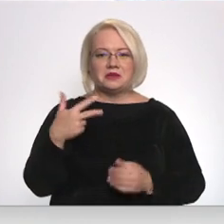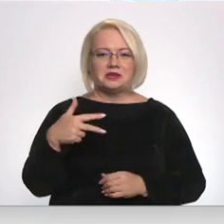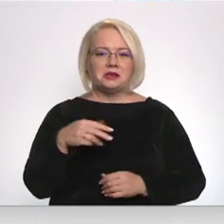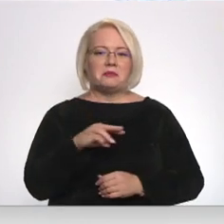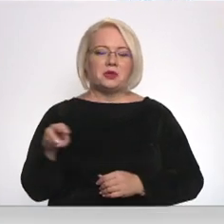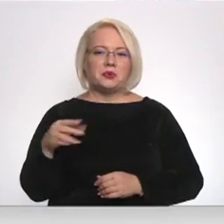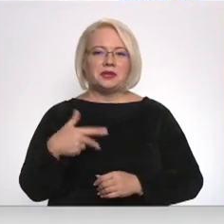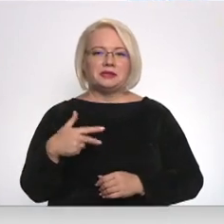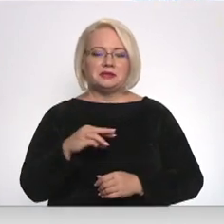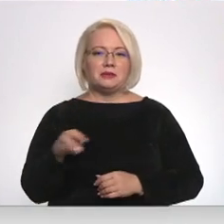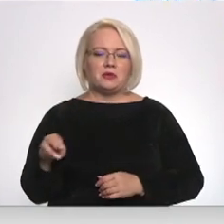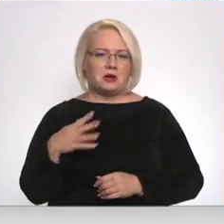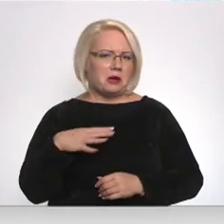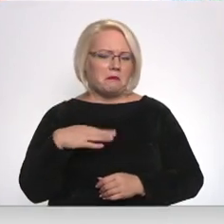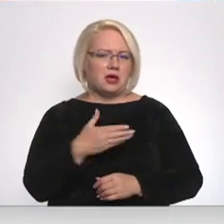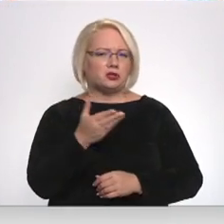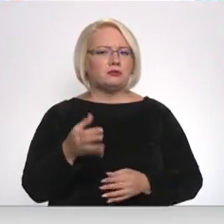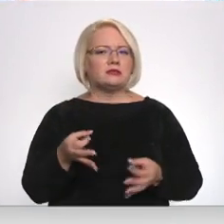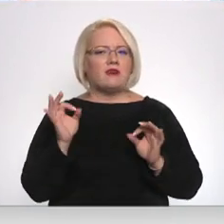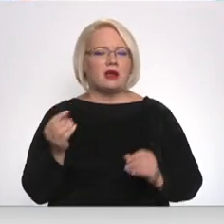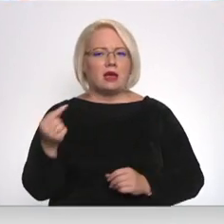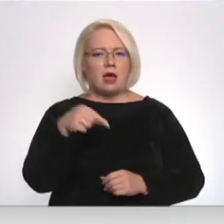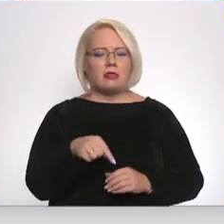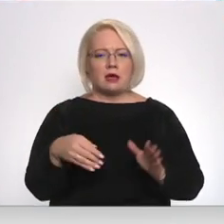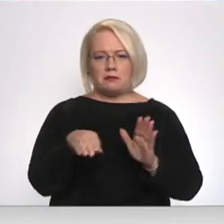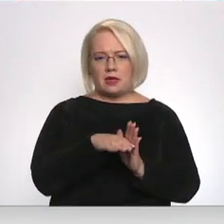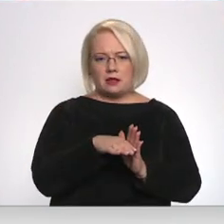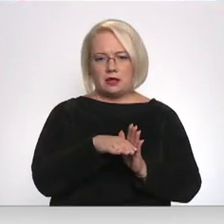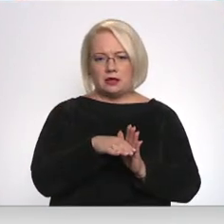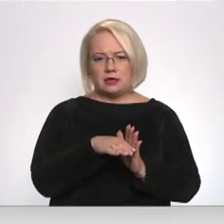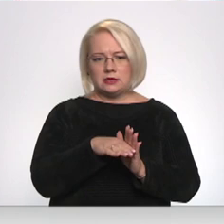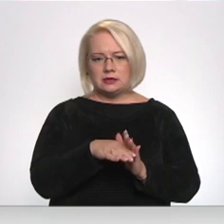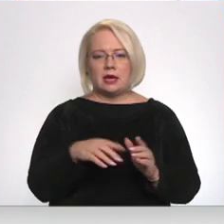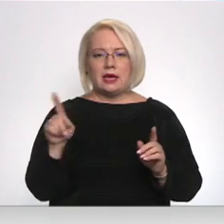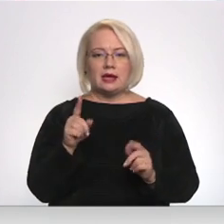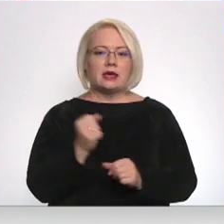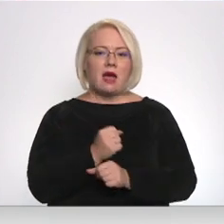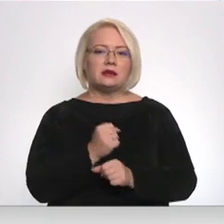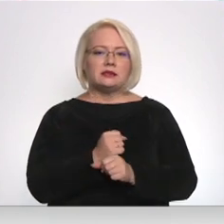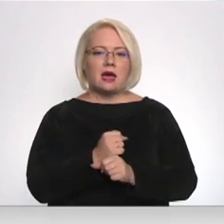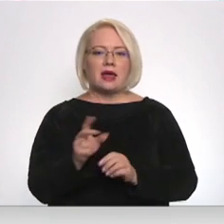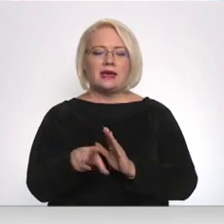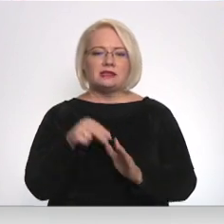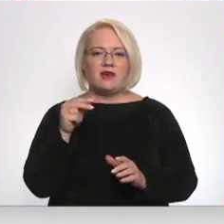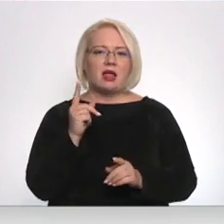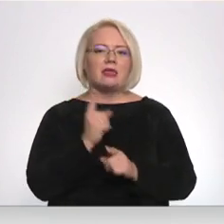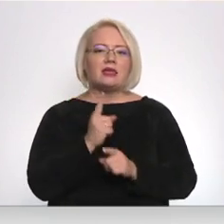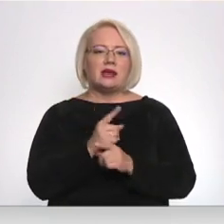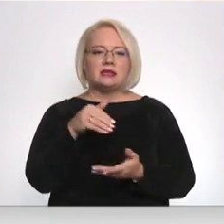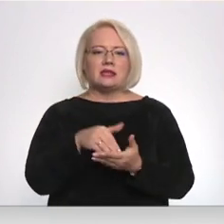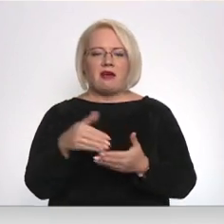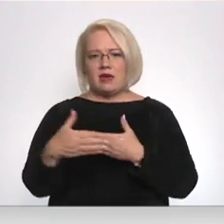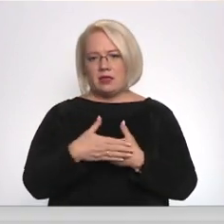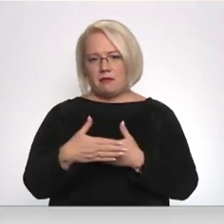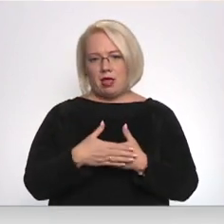laikam 30. Kāpēc jums bija svarīgi nākt šodien piedalīties? Ir jāizdara izvēle. Nedrīkst stāvēt malā. Es